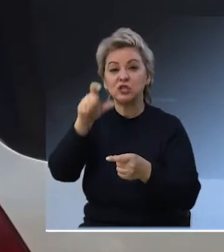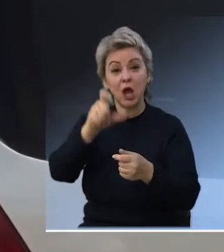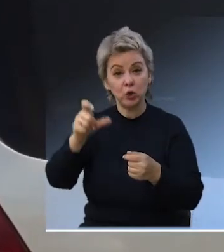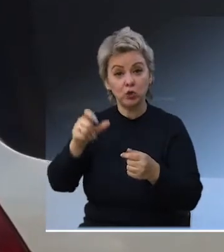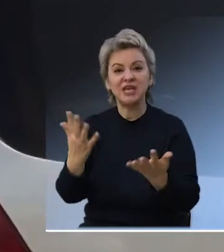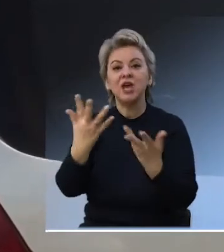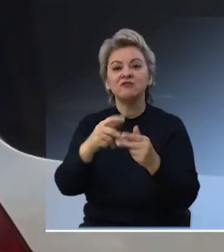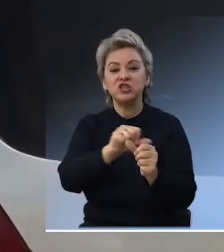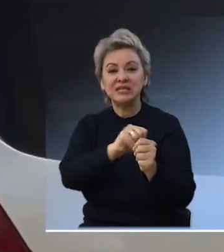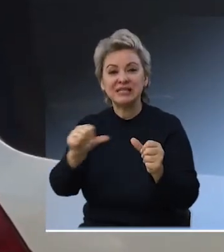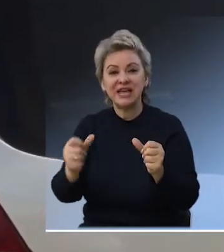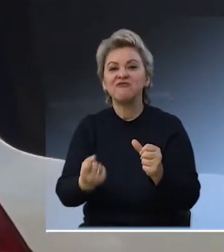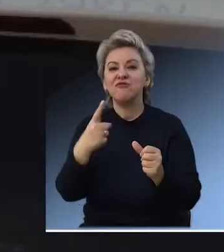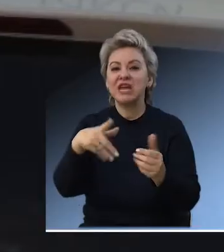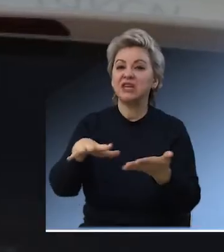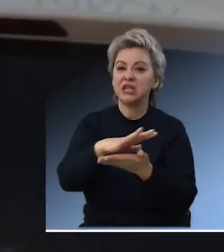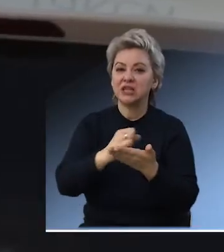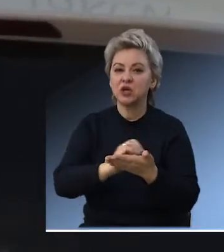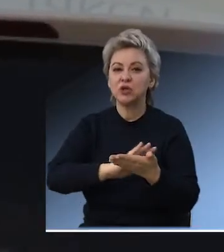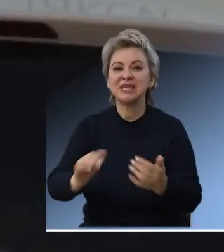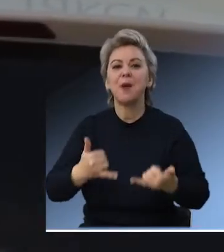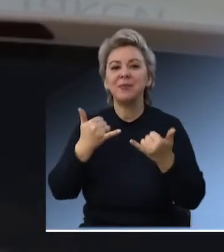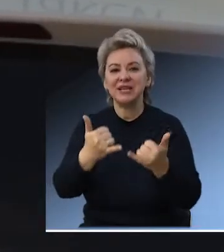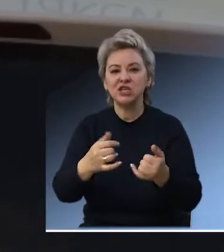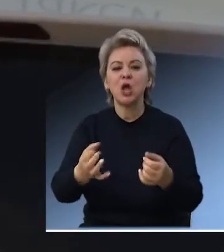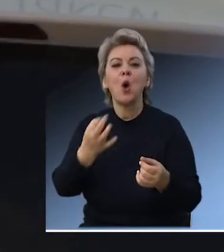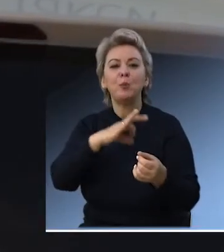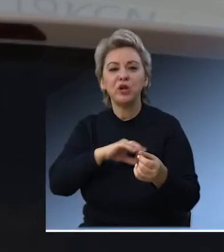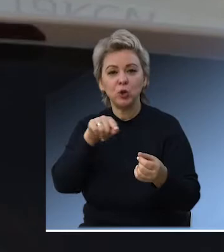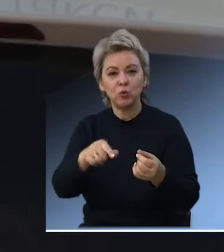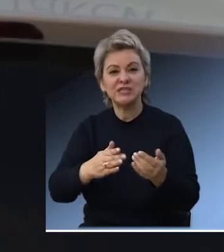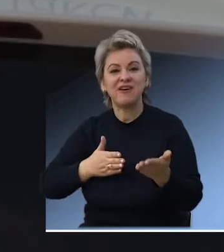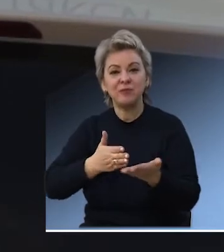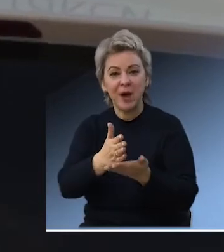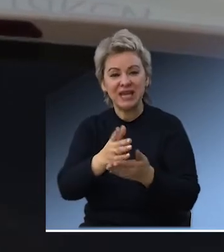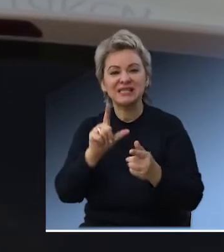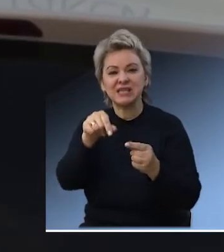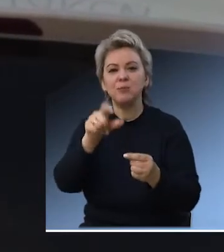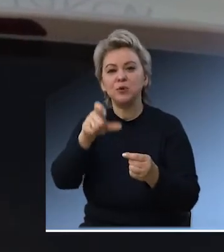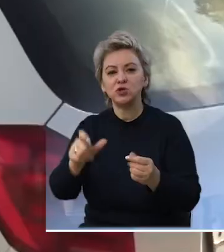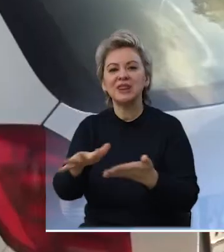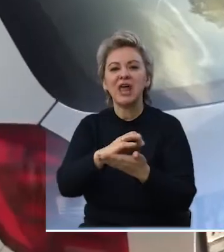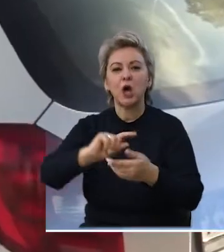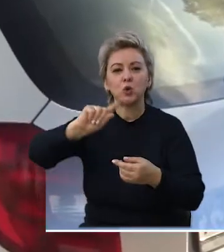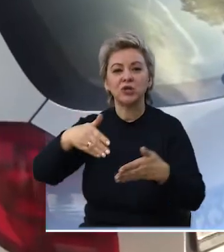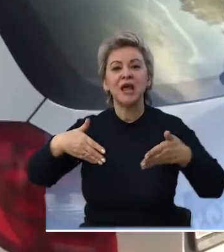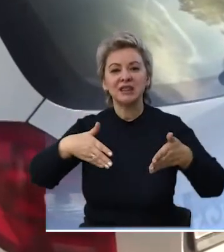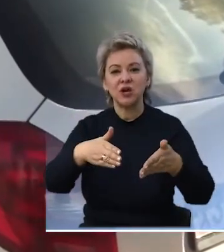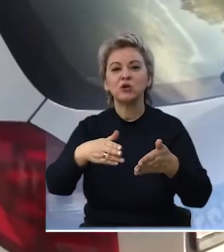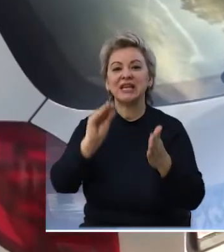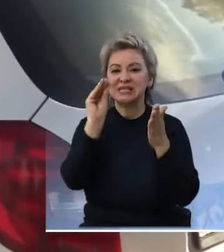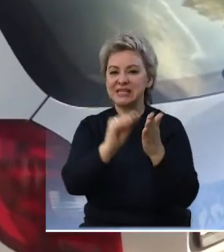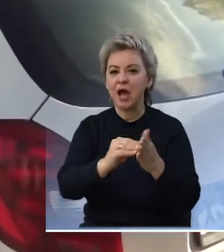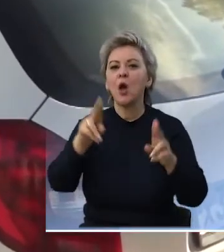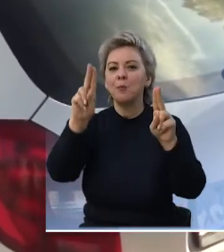перевозкой пассажиров. В числе основных выявленных нарушений – непредоставление преимущества в движении пешеходов, нарушение требований